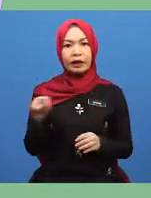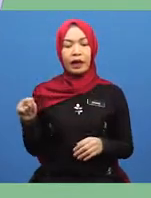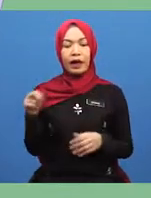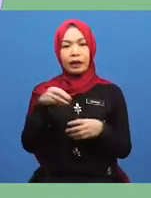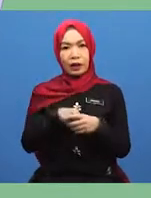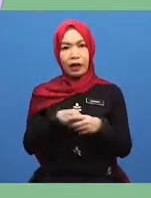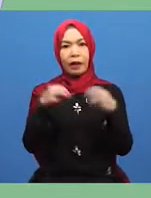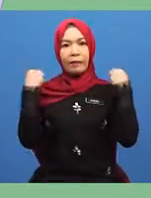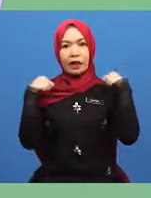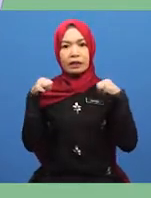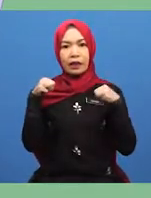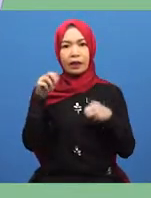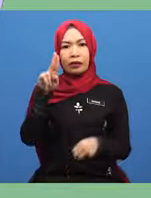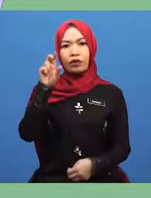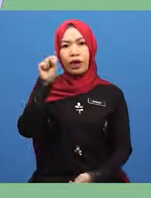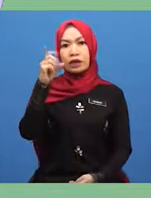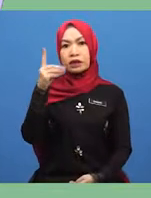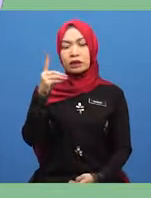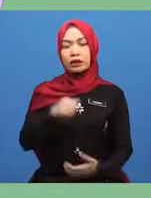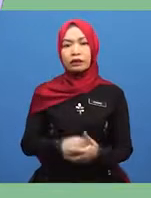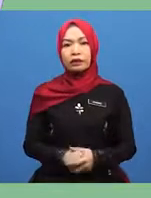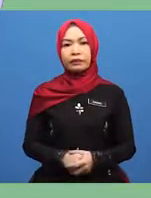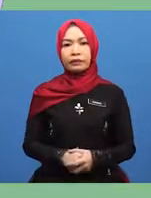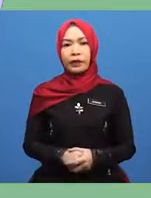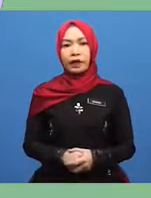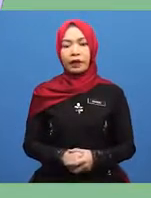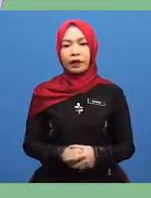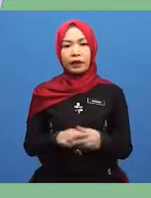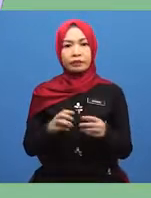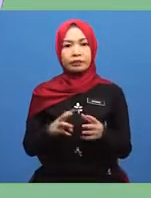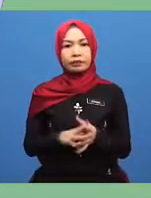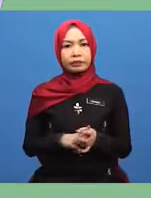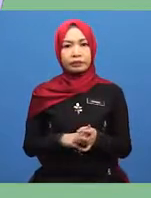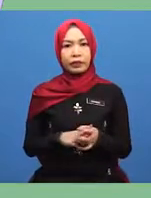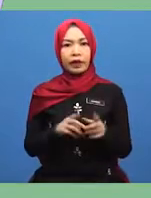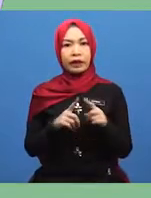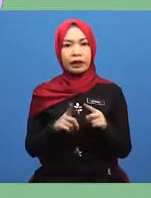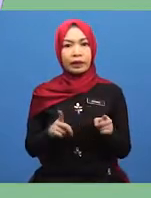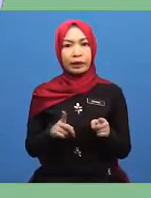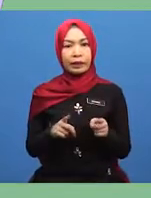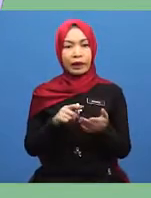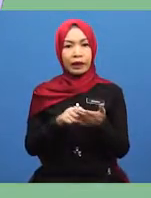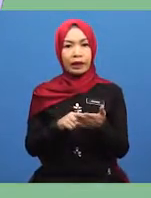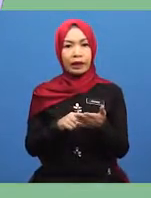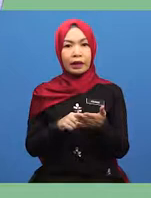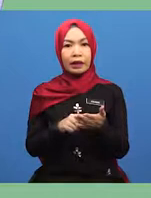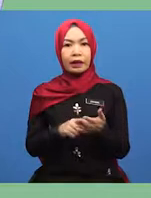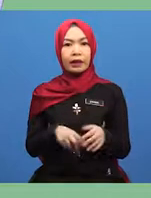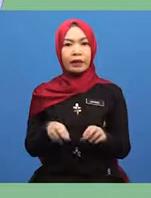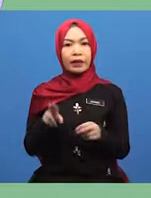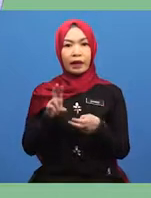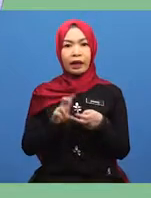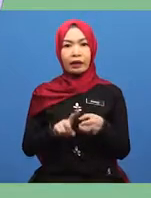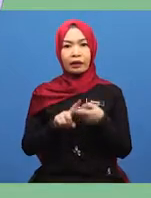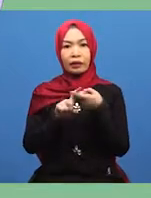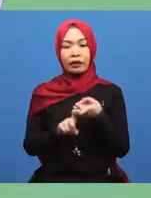pasaran. Walau bagaimanapun, kuasa permintaan dan penawaran mata wang asing di pasaran kadar pertukaran boleh